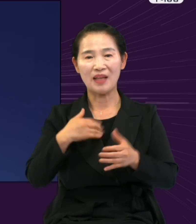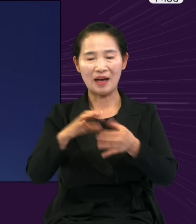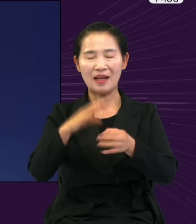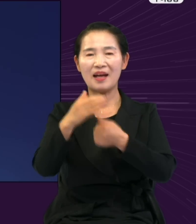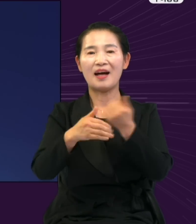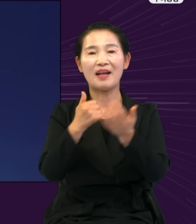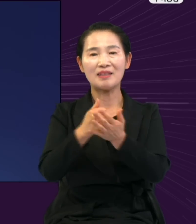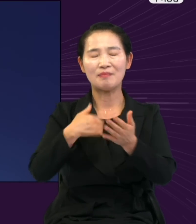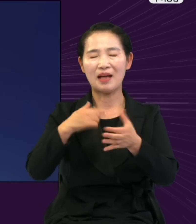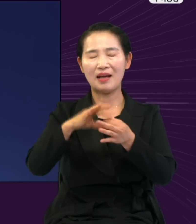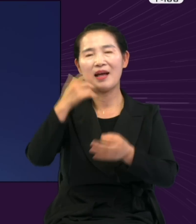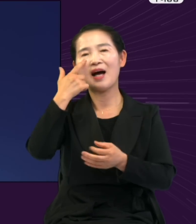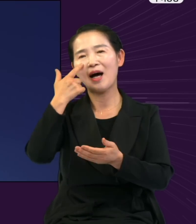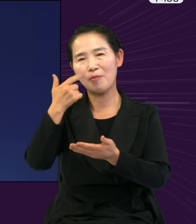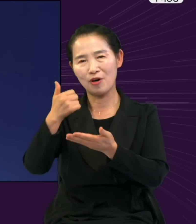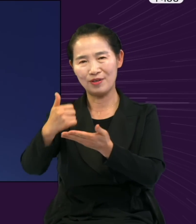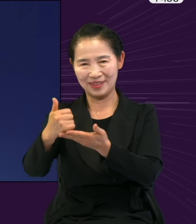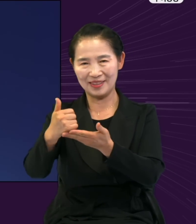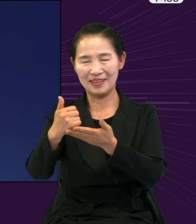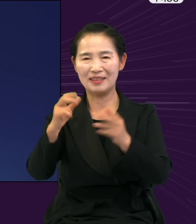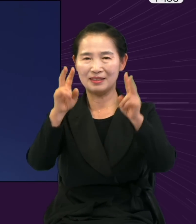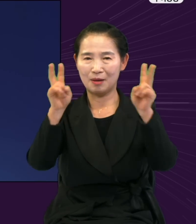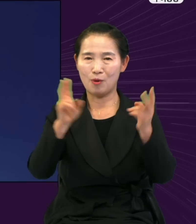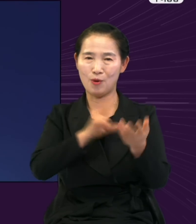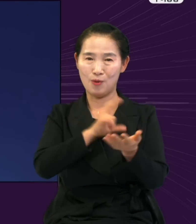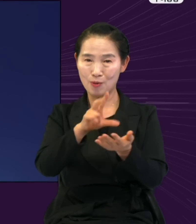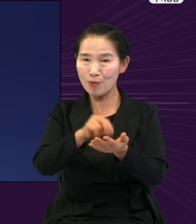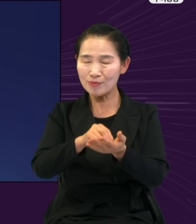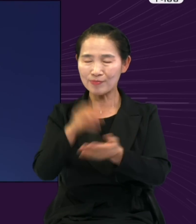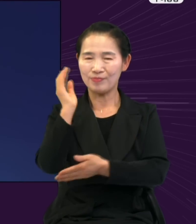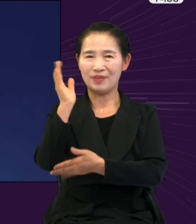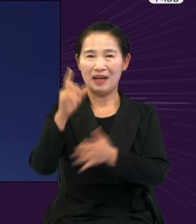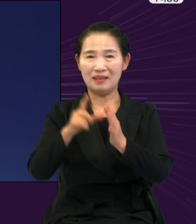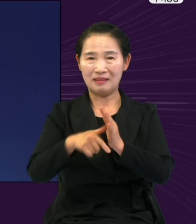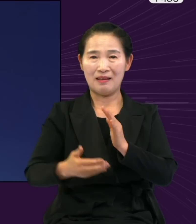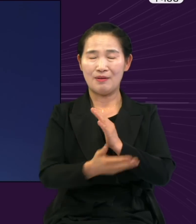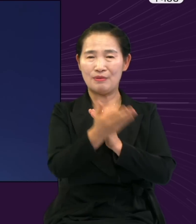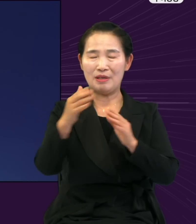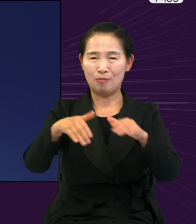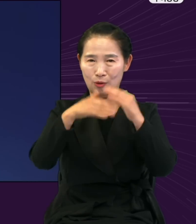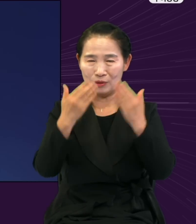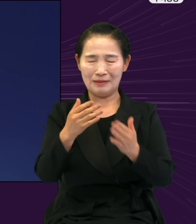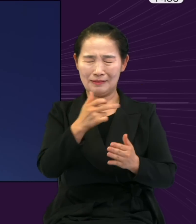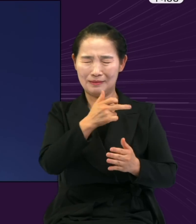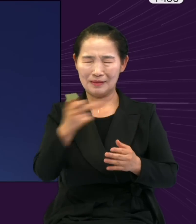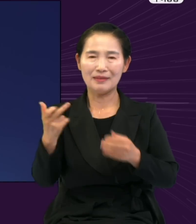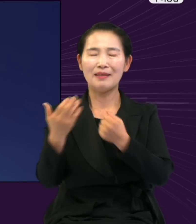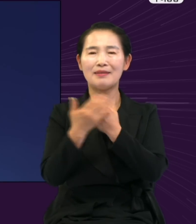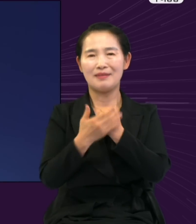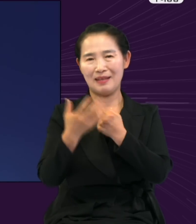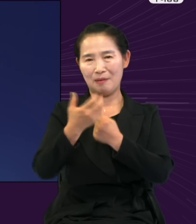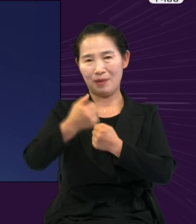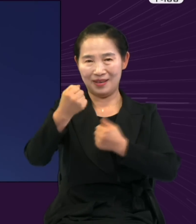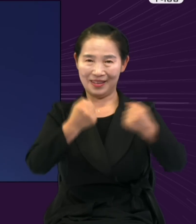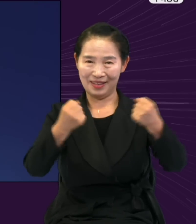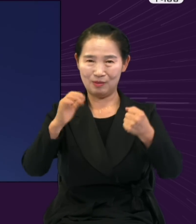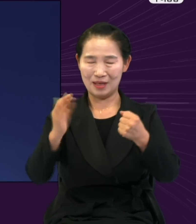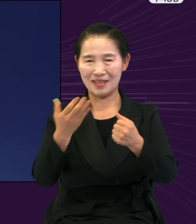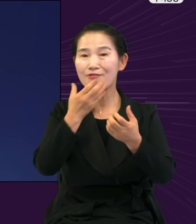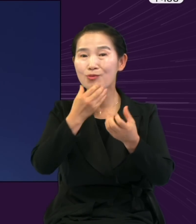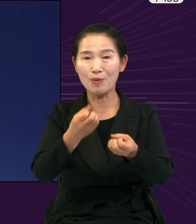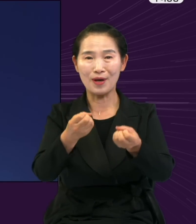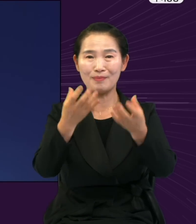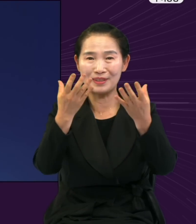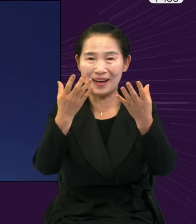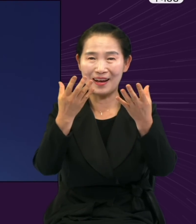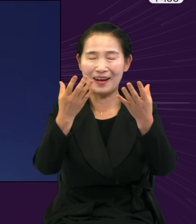아버지라는 제목으로 말씀을 전해 주실 때에 우리 모두 큰 은혜 받기를 축복합니다. 강사님 나오실 때